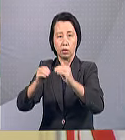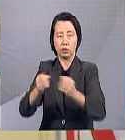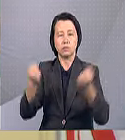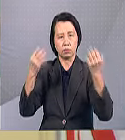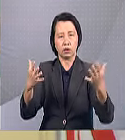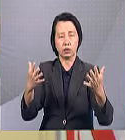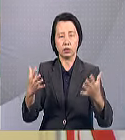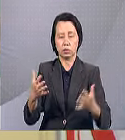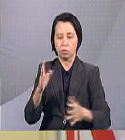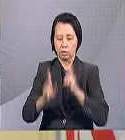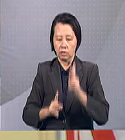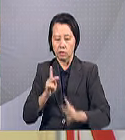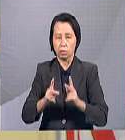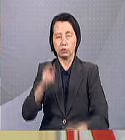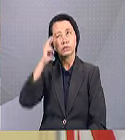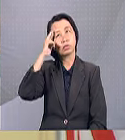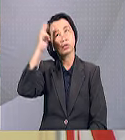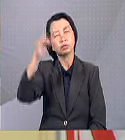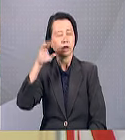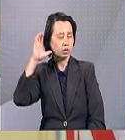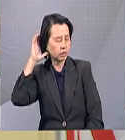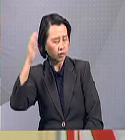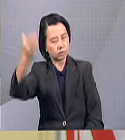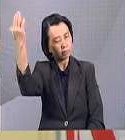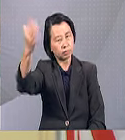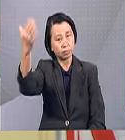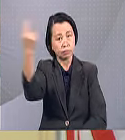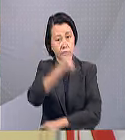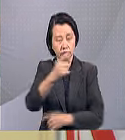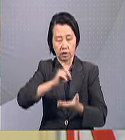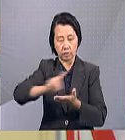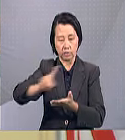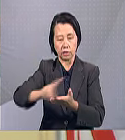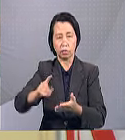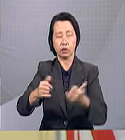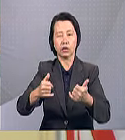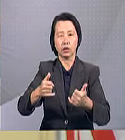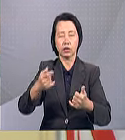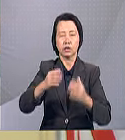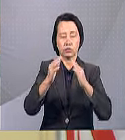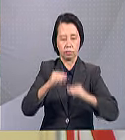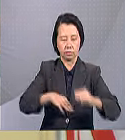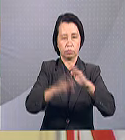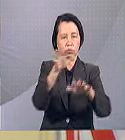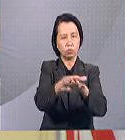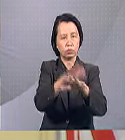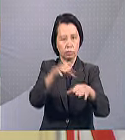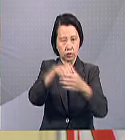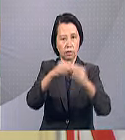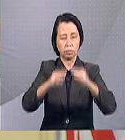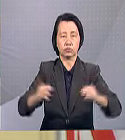juga jemaah yang merindukan kuliah-kuliah harian dan mingguan yang menyerikan rumah Allah Subhanahu Wa